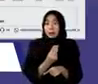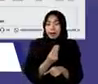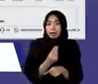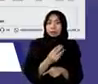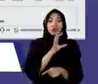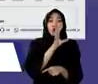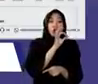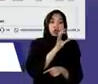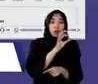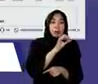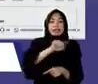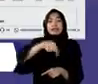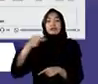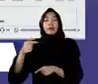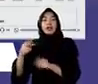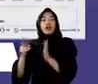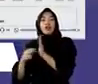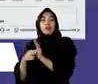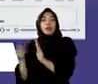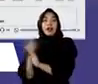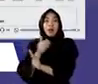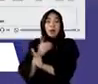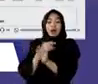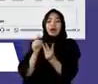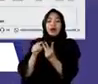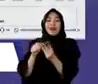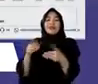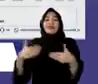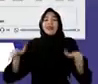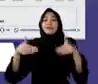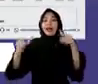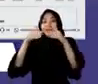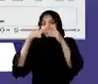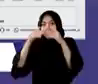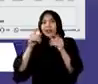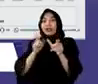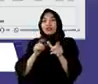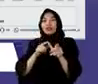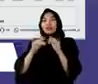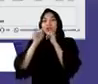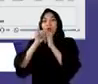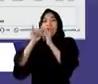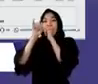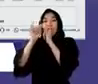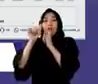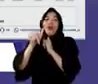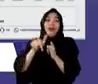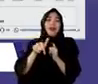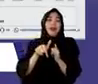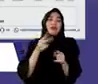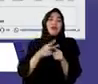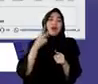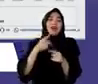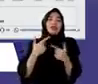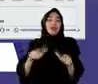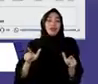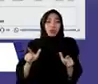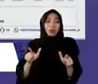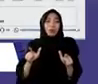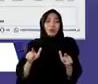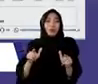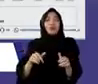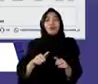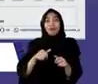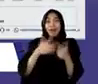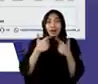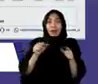Oktober hingga awal November, dan libur Natal dan Tahun Baru pada akhir Desember 2020. Setelah mengalami